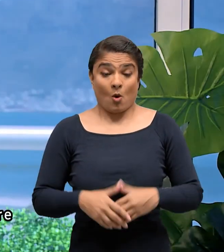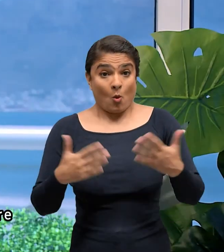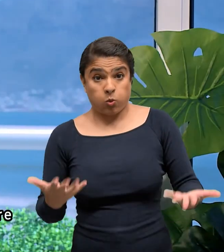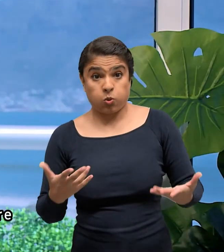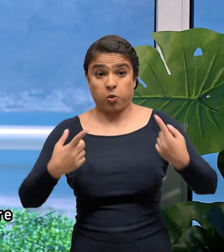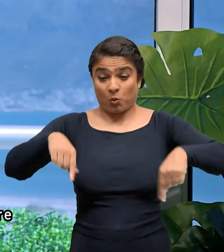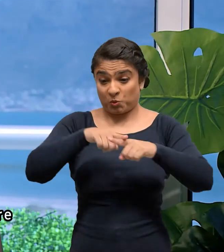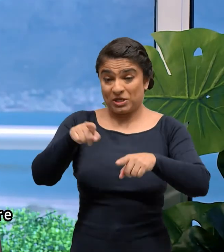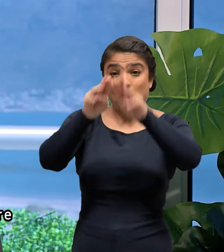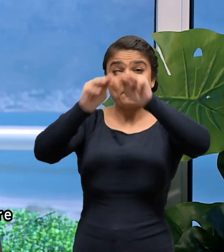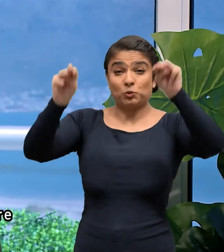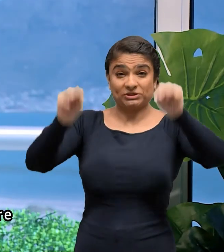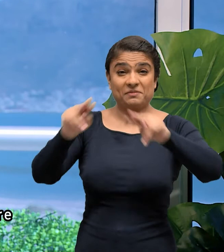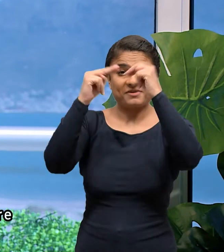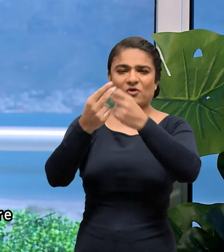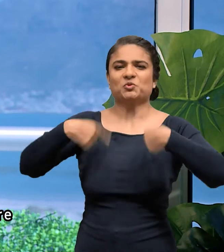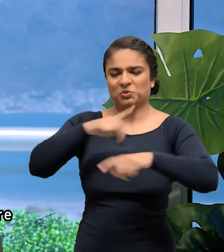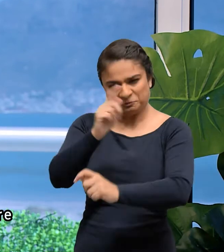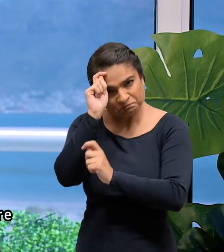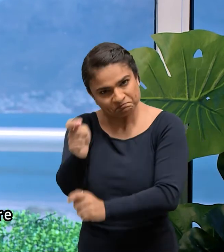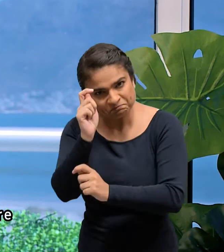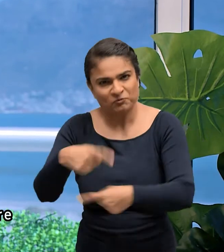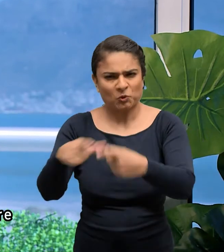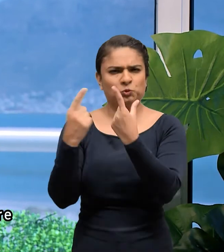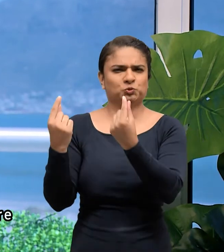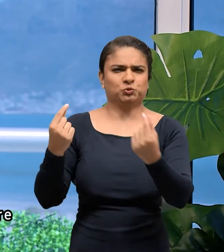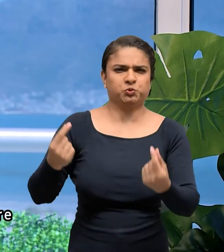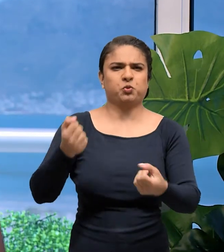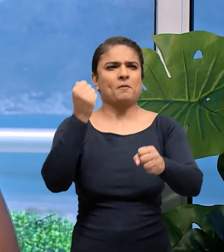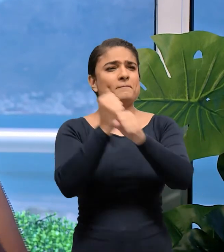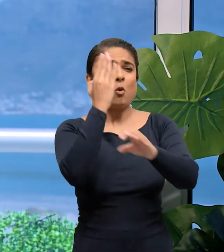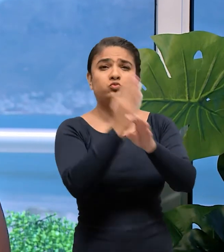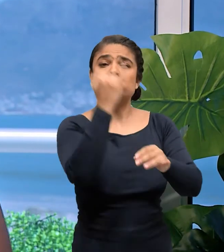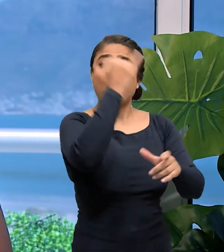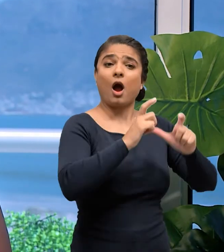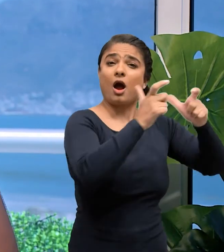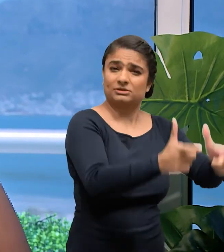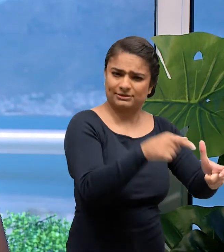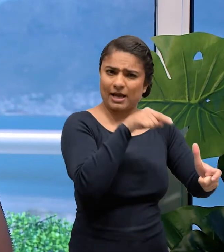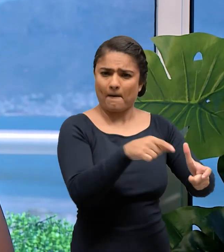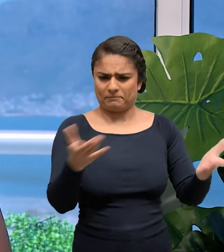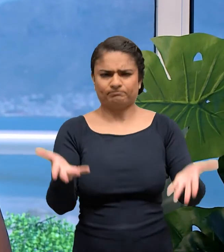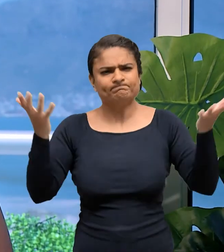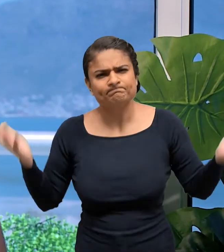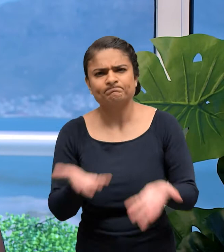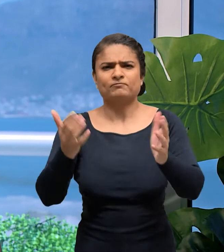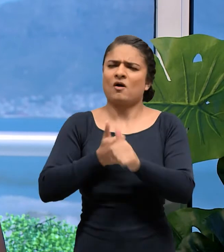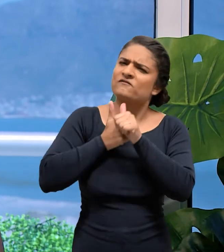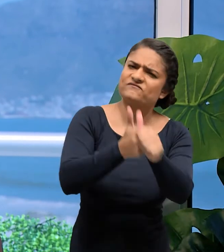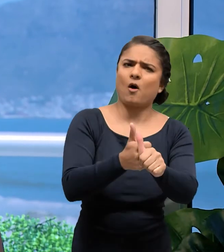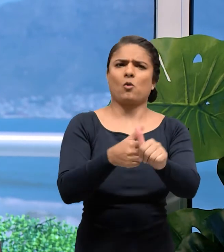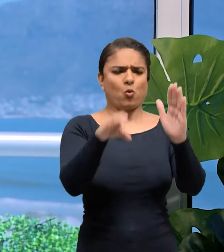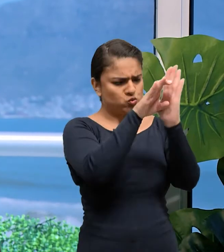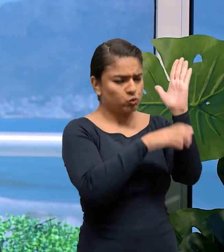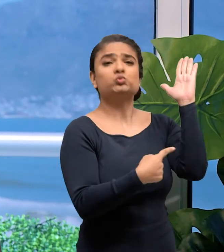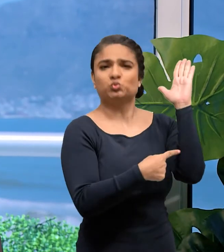Ons salueer die Nasionale Museum van Bloemfontein en die ArtsCape Theater vir hulle toewyding aan die grondwet, deur seker te